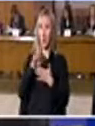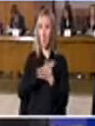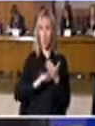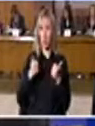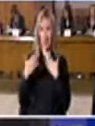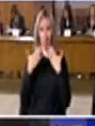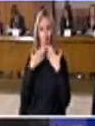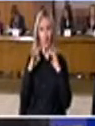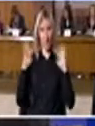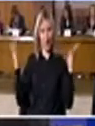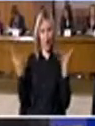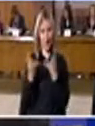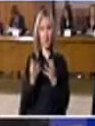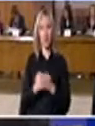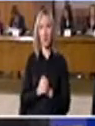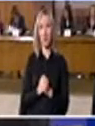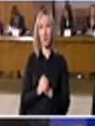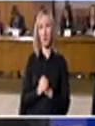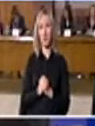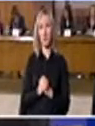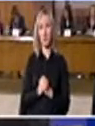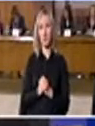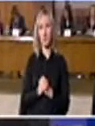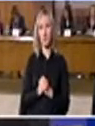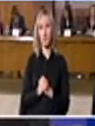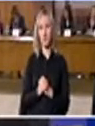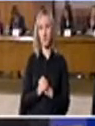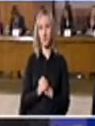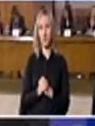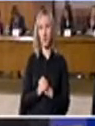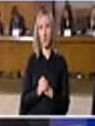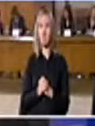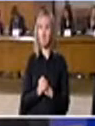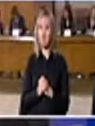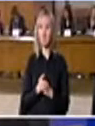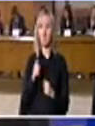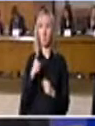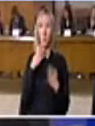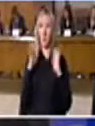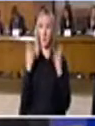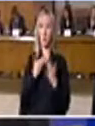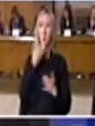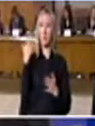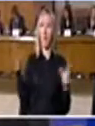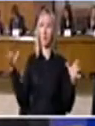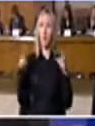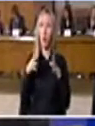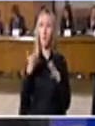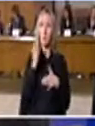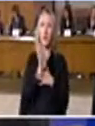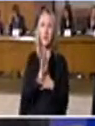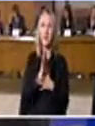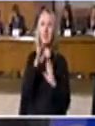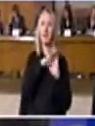današnje konferencije, koja uspela da okupi predstavnike i zakonodavne izvršne